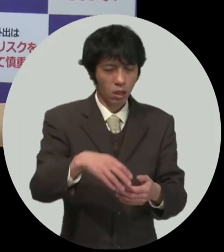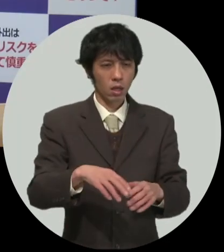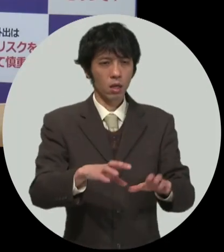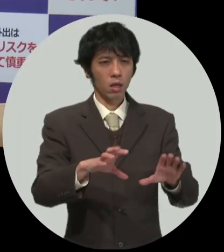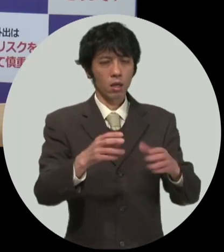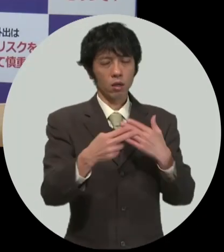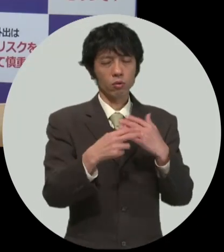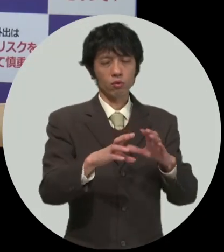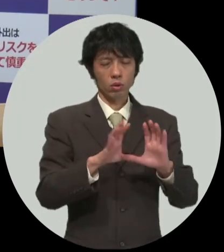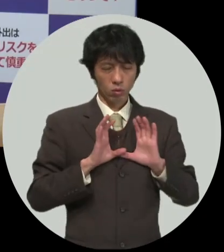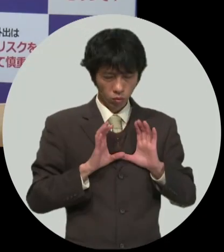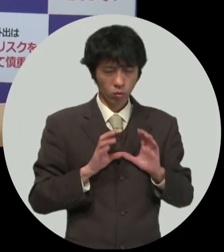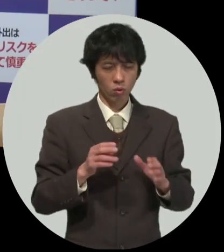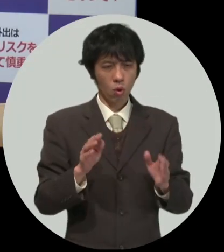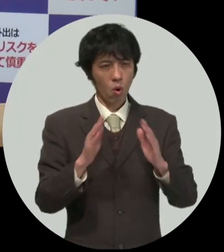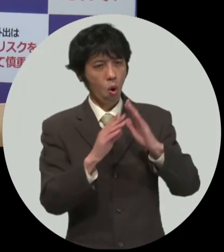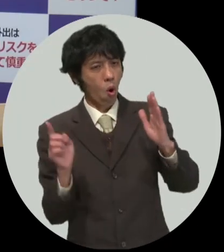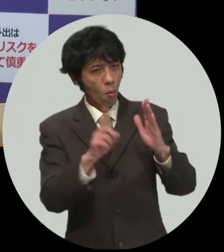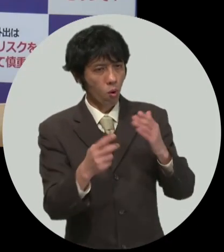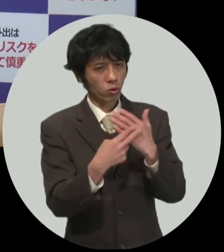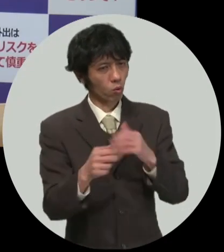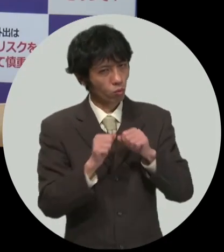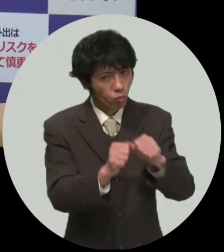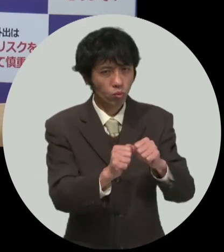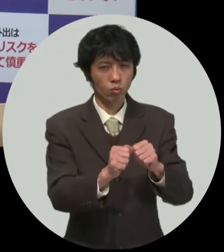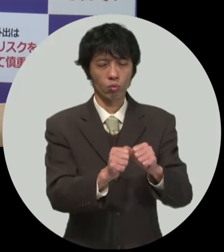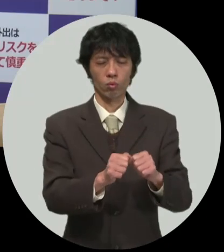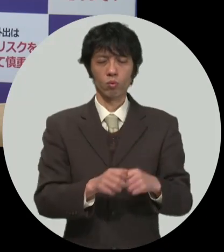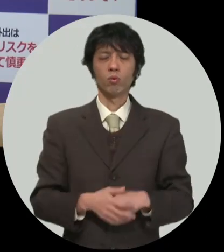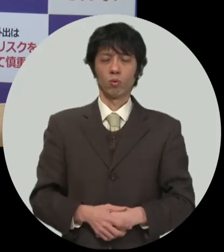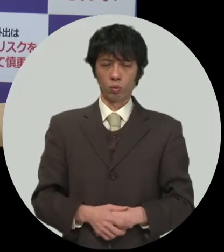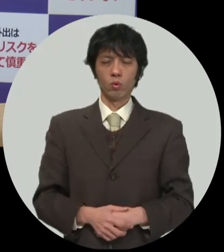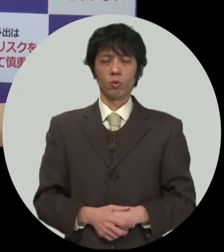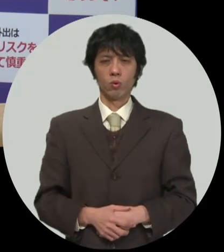をするというような形にとるんですが、とりあえずすぐに、